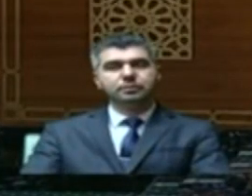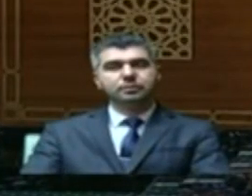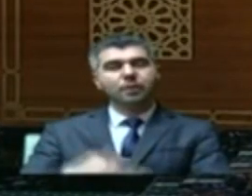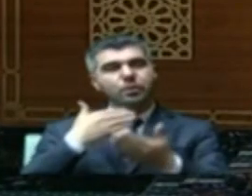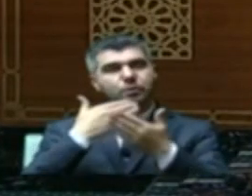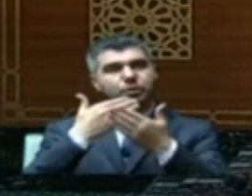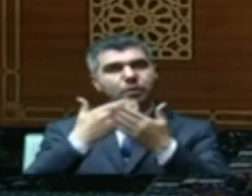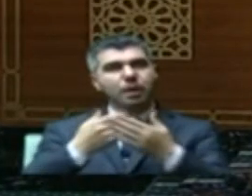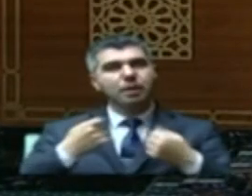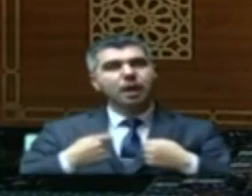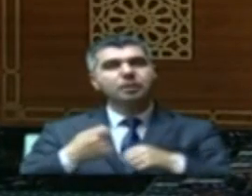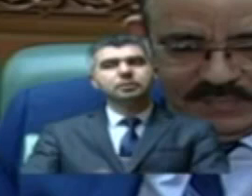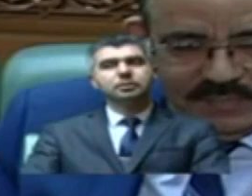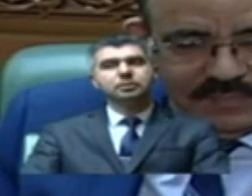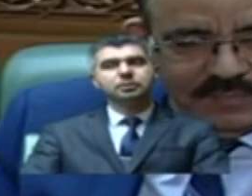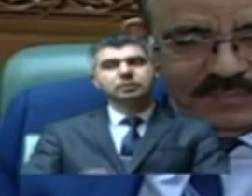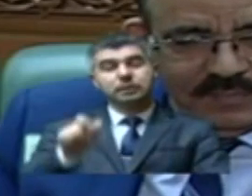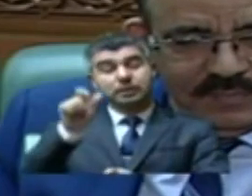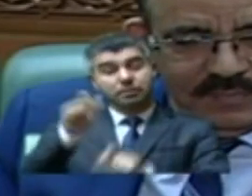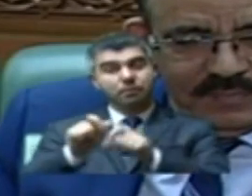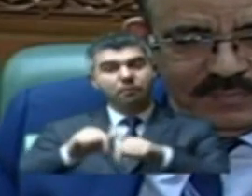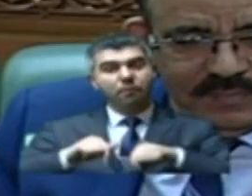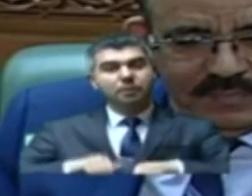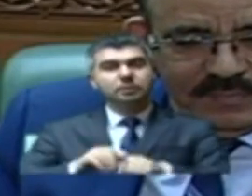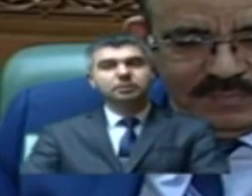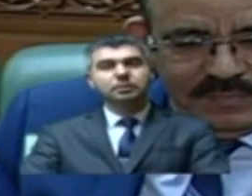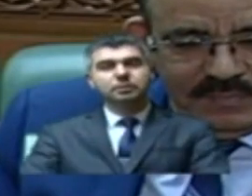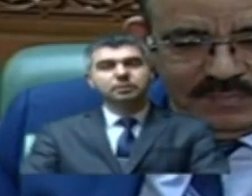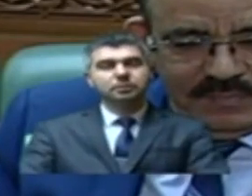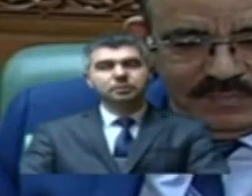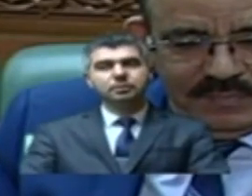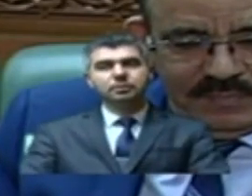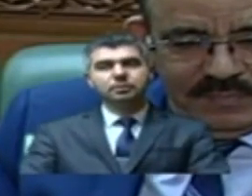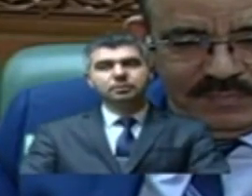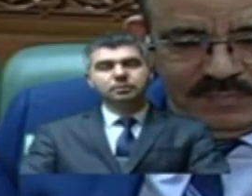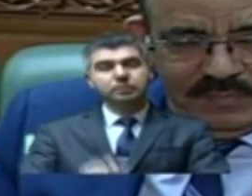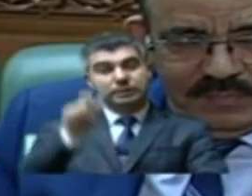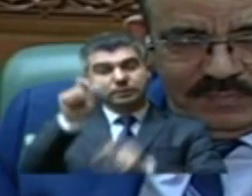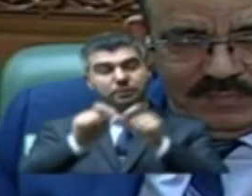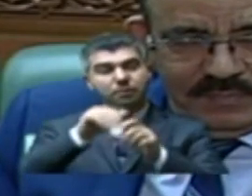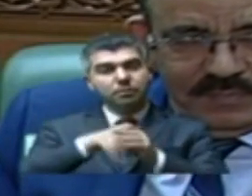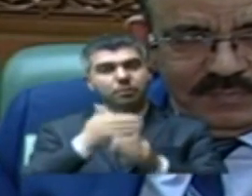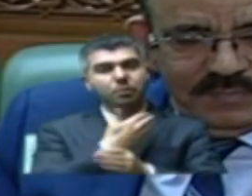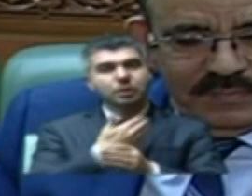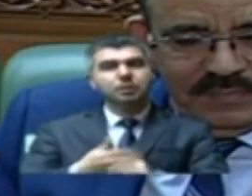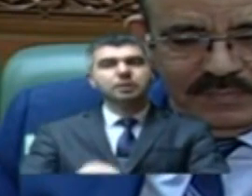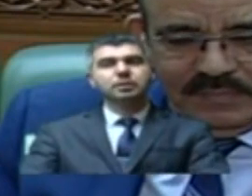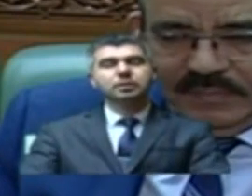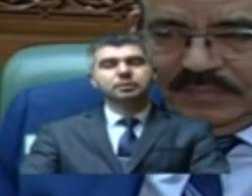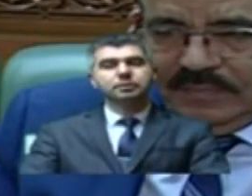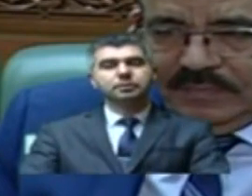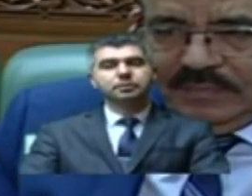شكرا السيد الرئيس، سيد الوزير، السادة الوزراء، سيدات والسادة المستشارين